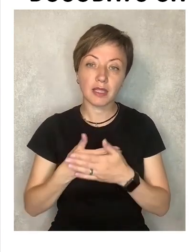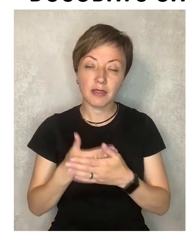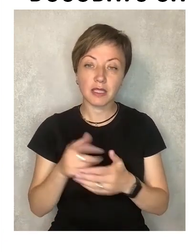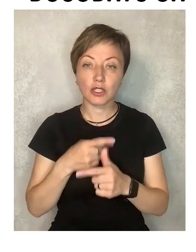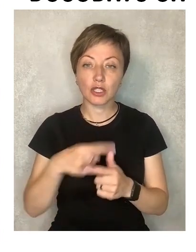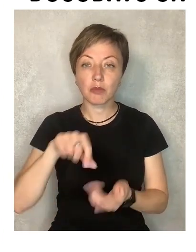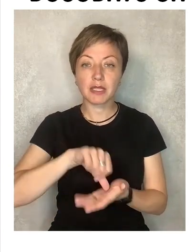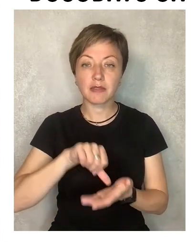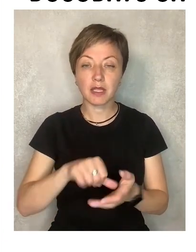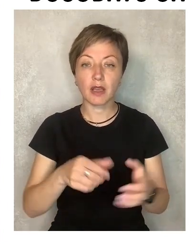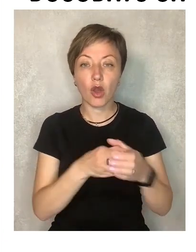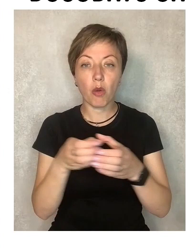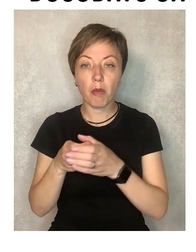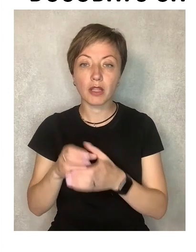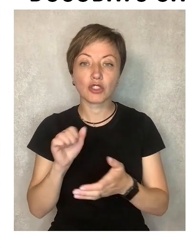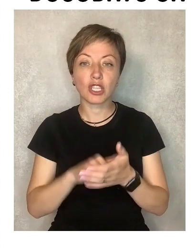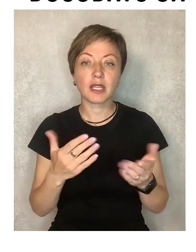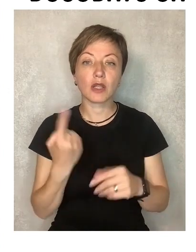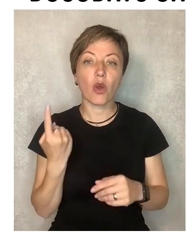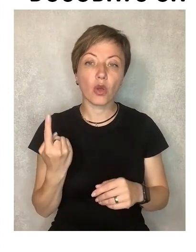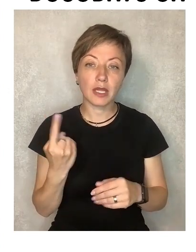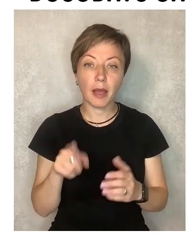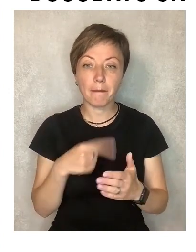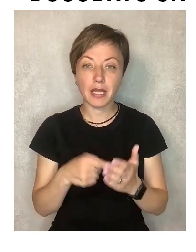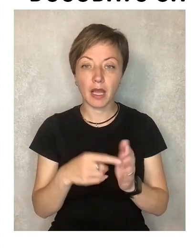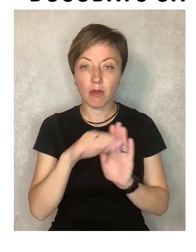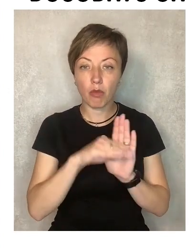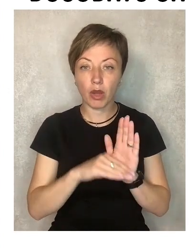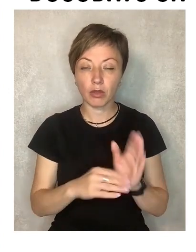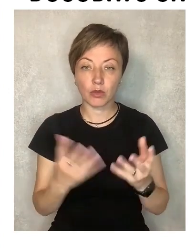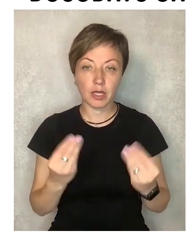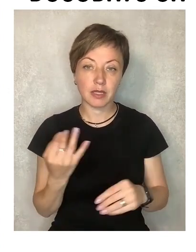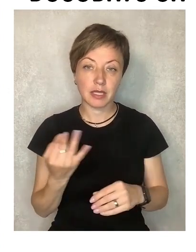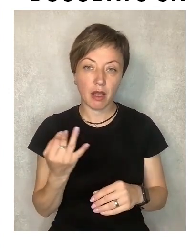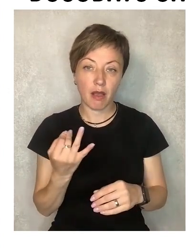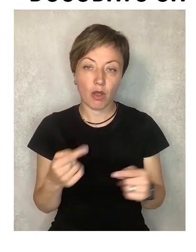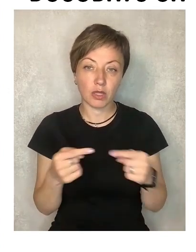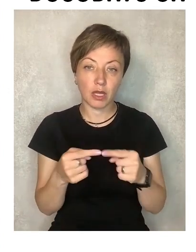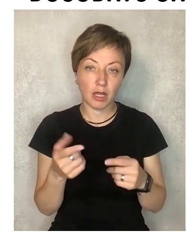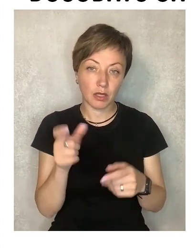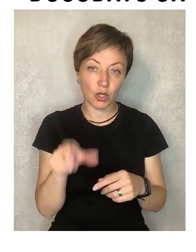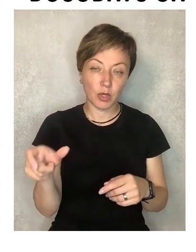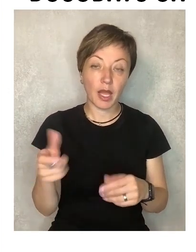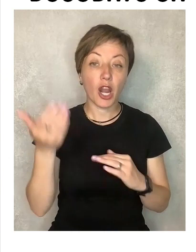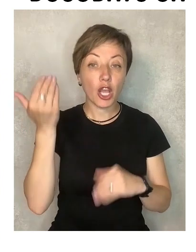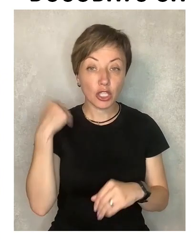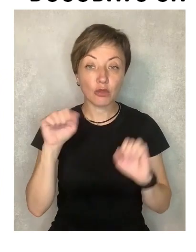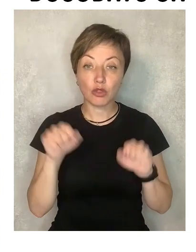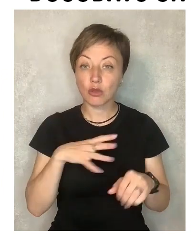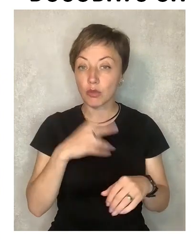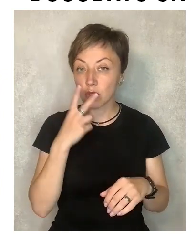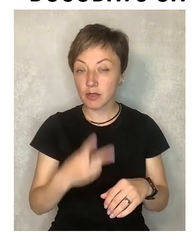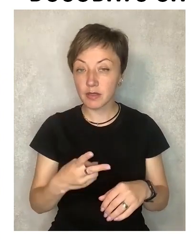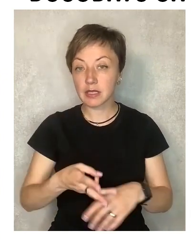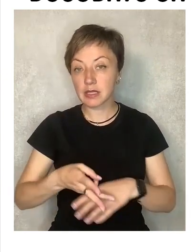якихось громад через якесь одне питання в порядку денному, яке цікавить там конкретно йому. Раніше можна було дивитися стріми,